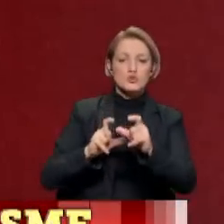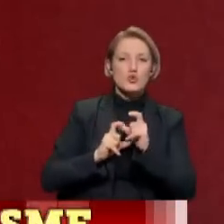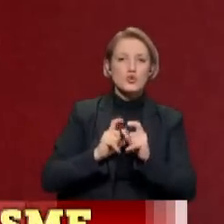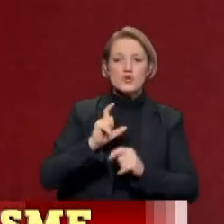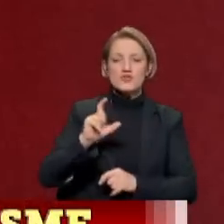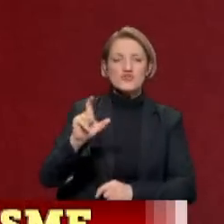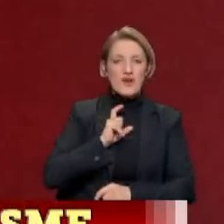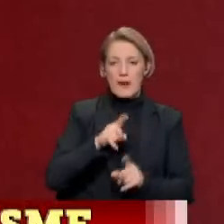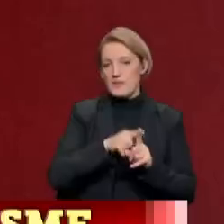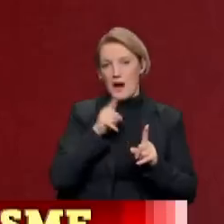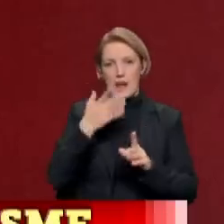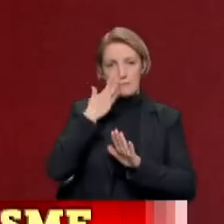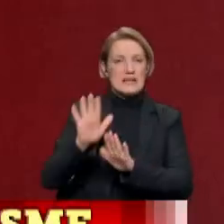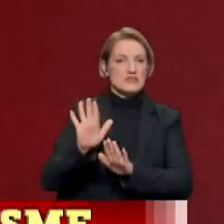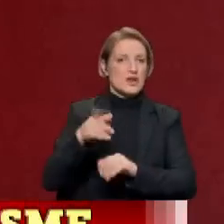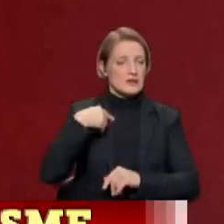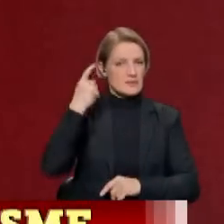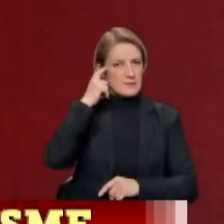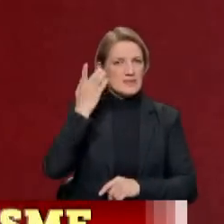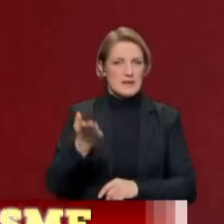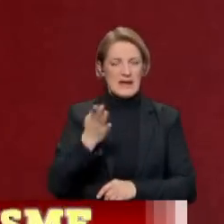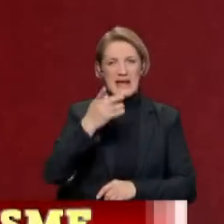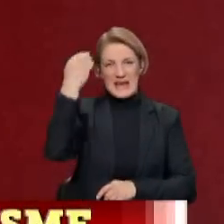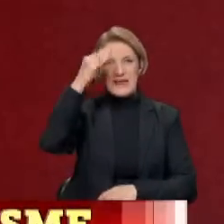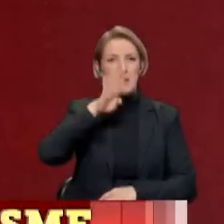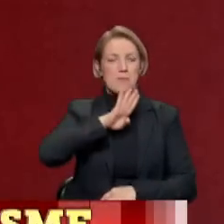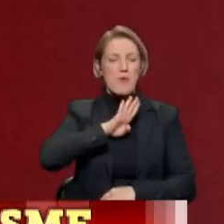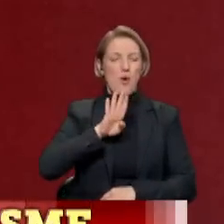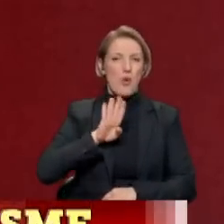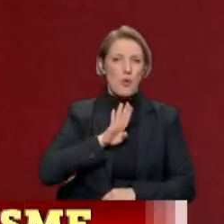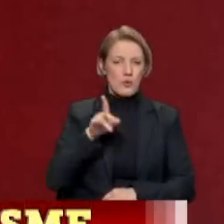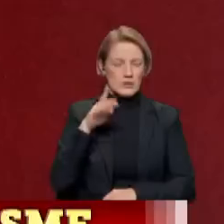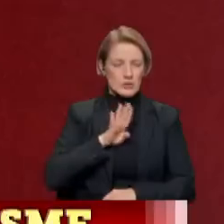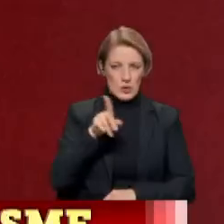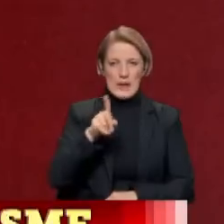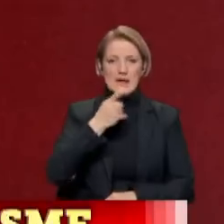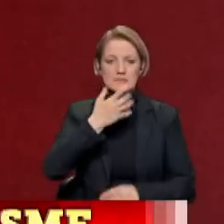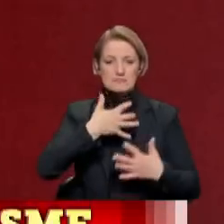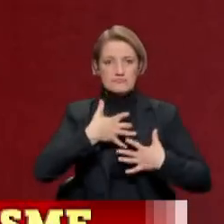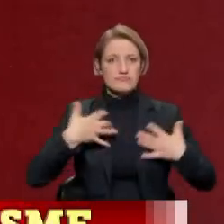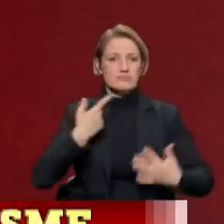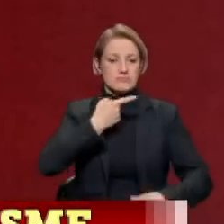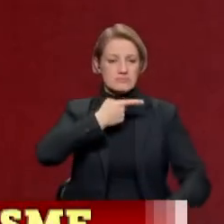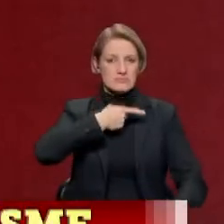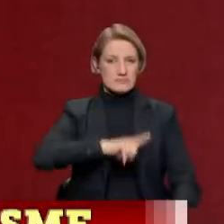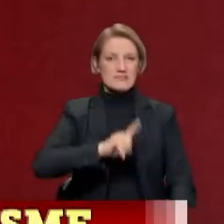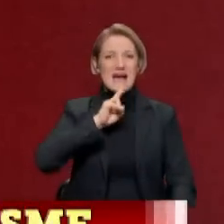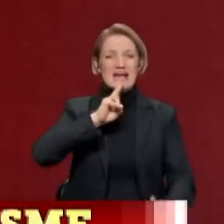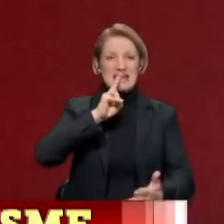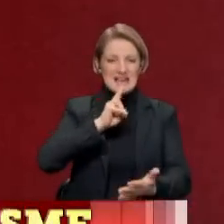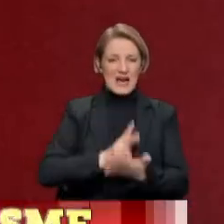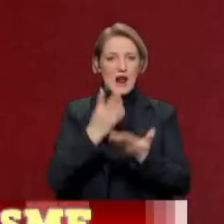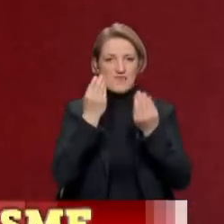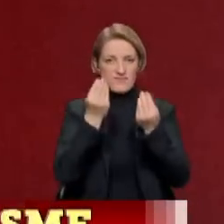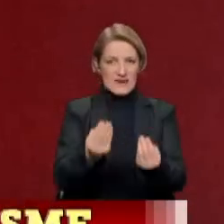kadar bekletilecek. Ve eğer İmamoğlu cesaret gösterir, aday olursa o zaman adaylık kesinleştikten sonra